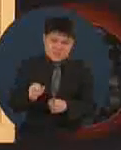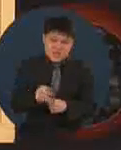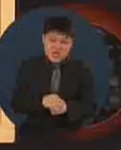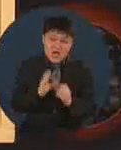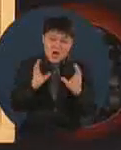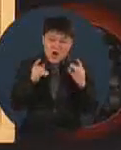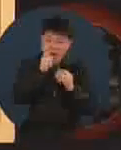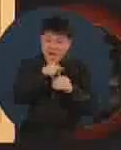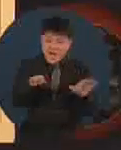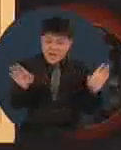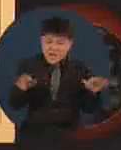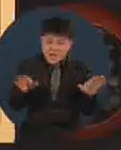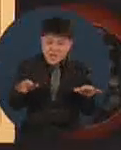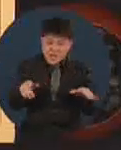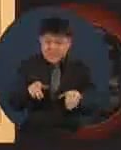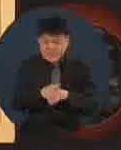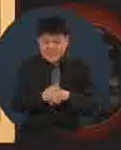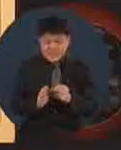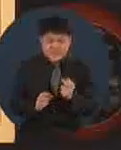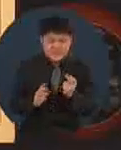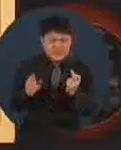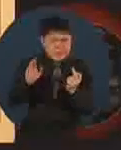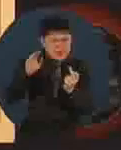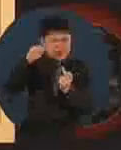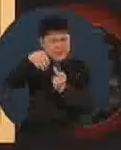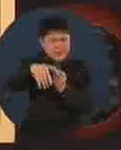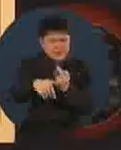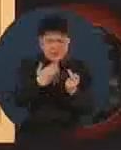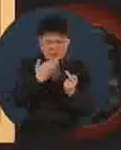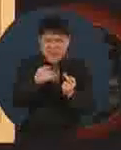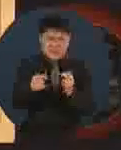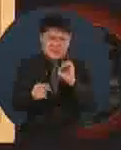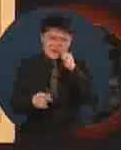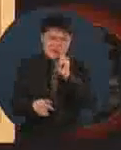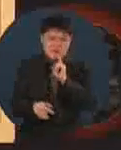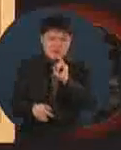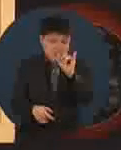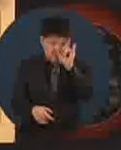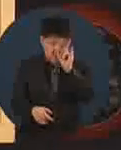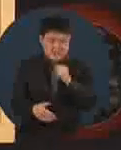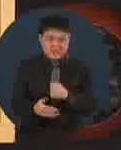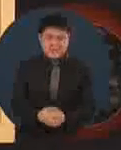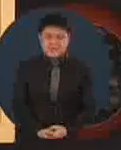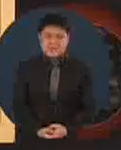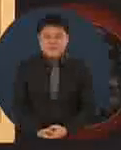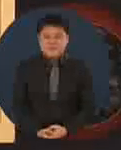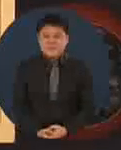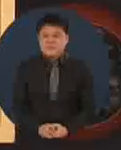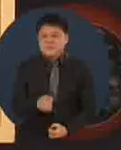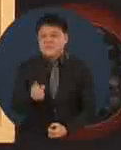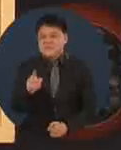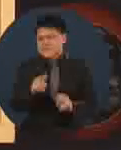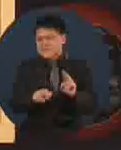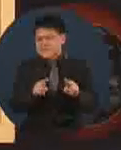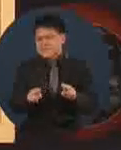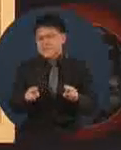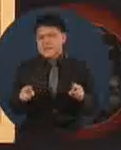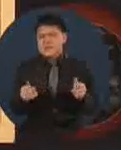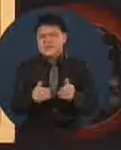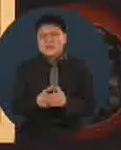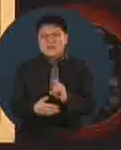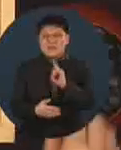비둘기가 어떻게 재를 넘으려 재넘기가 쉽지 않죠. 그런 유명한 말도 있습니다만 저기서 수가